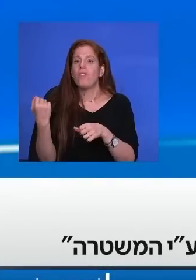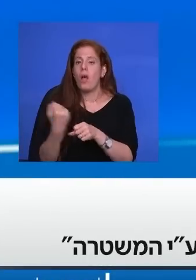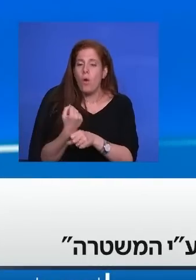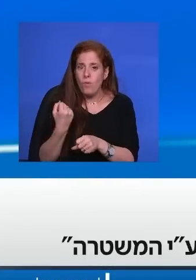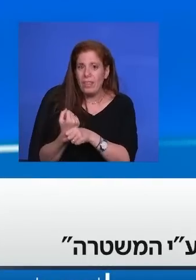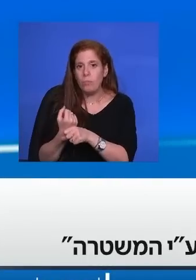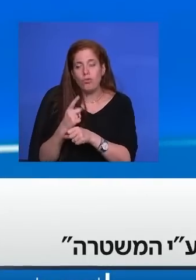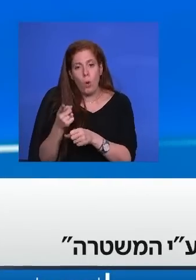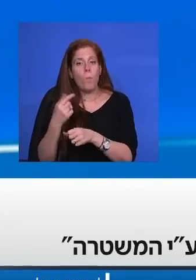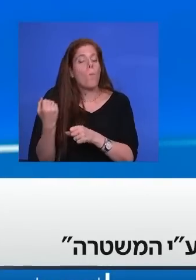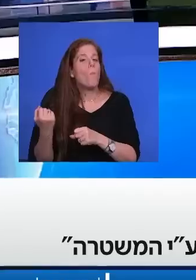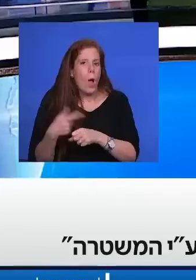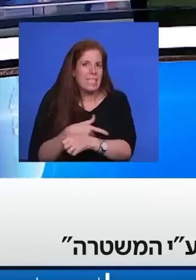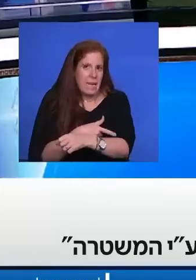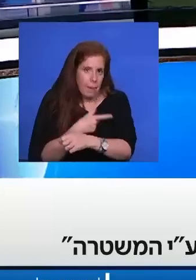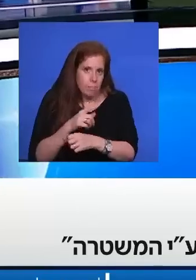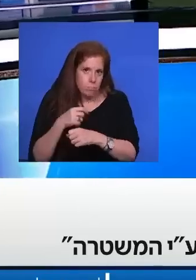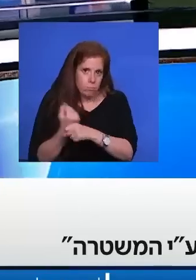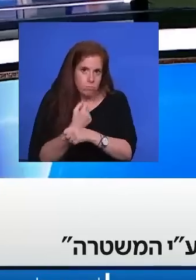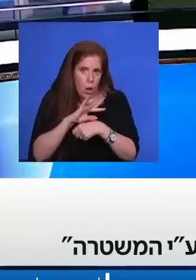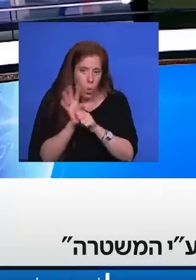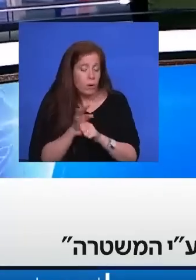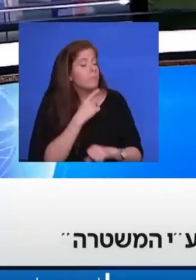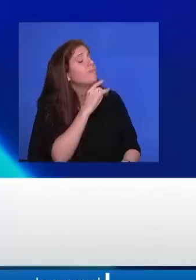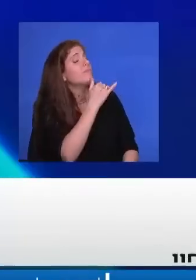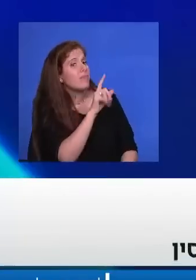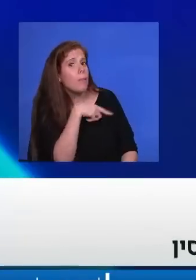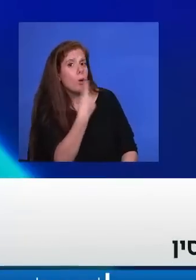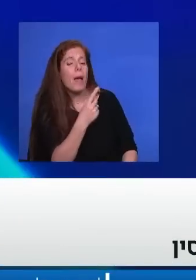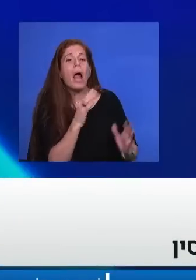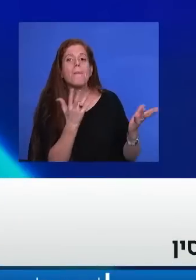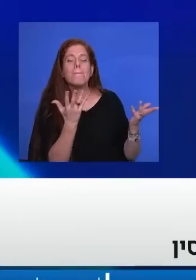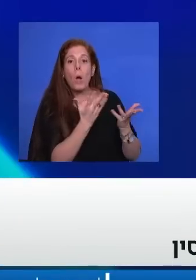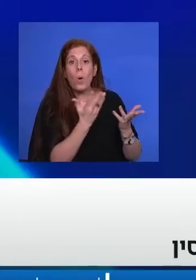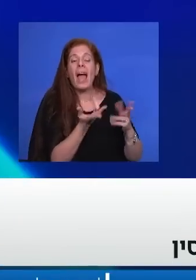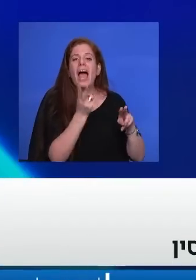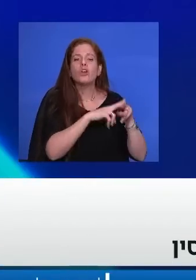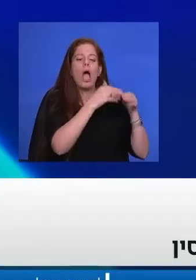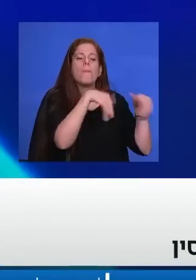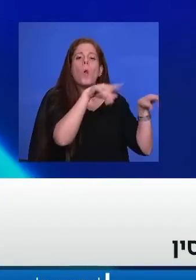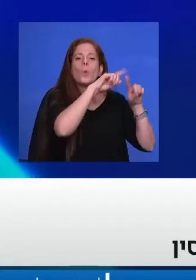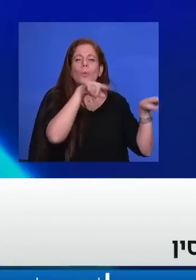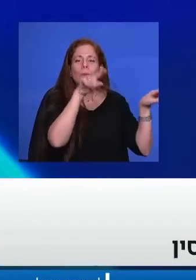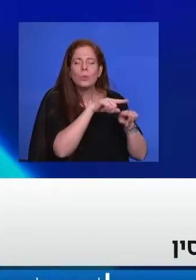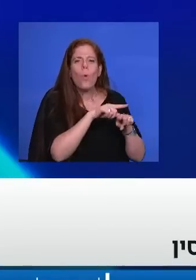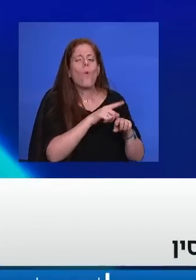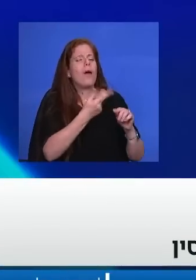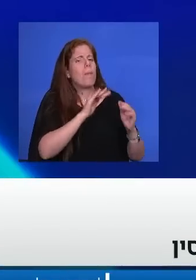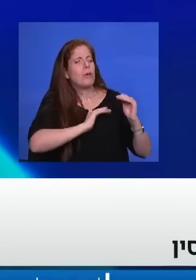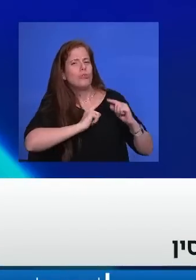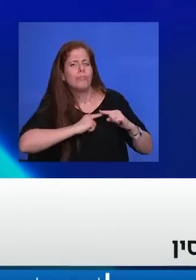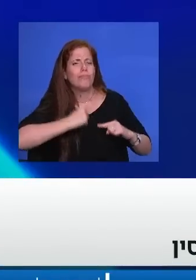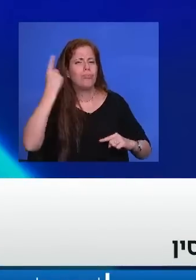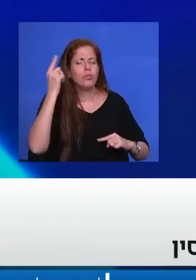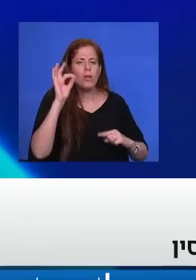מועסקים בקורונה. כן, בוא נאמר רגע באמת מילה על מה שקרה שם מאז שהוסרו ההגבלות. הייתה נסיקה מאוד מאוד חדה של